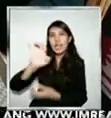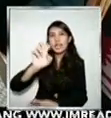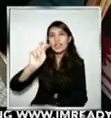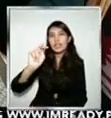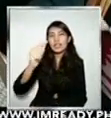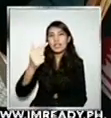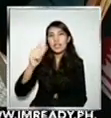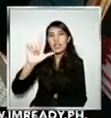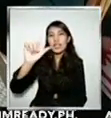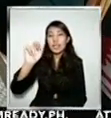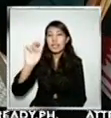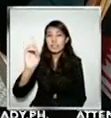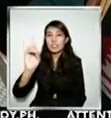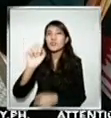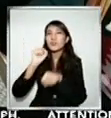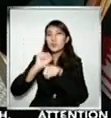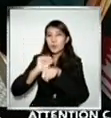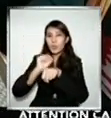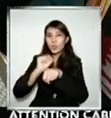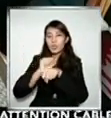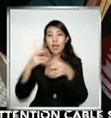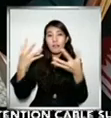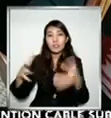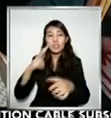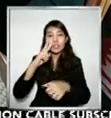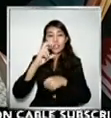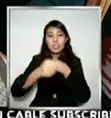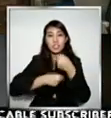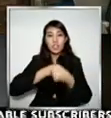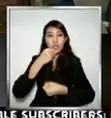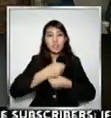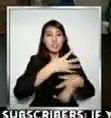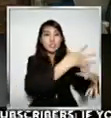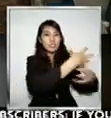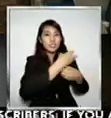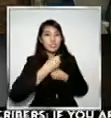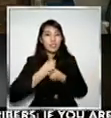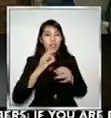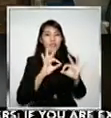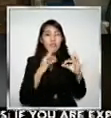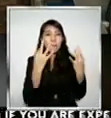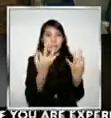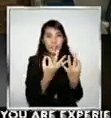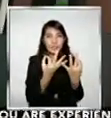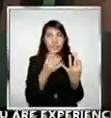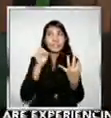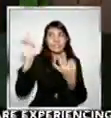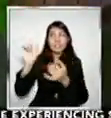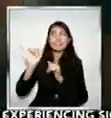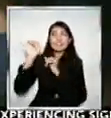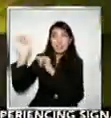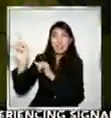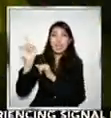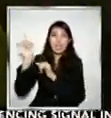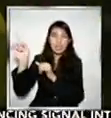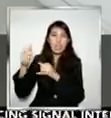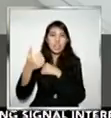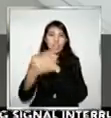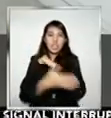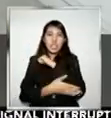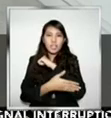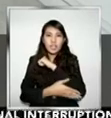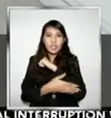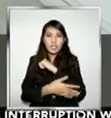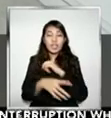Pagkaraan ng 3 taon, ay kinuha na niya sa Pilipinas ang kanyang pamilya. At noong 2014, lumipat sila sa